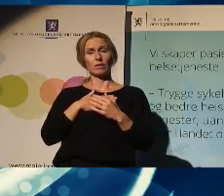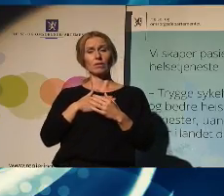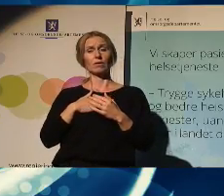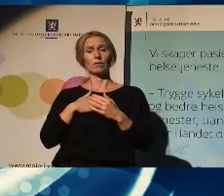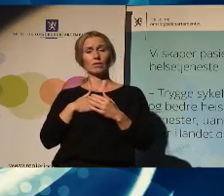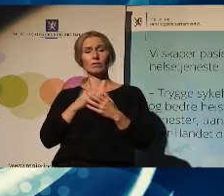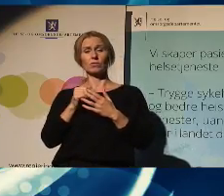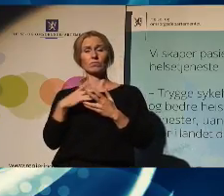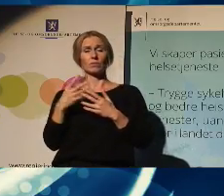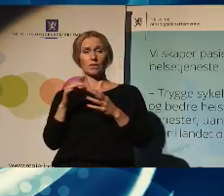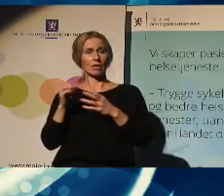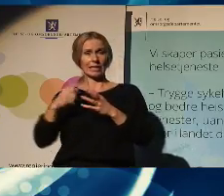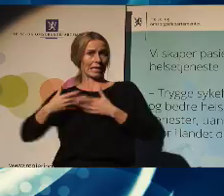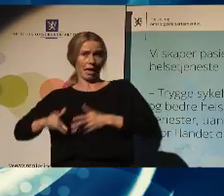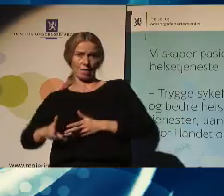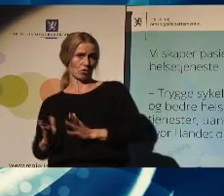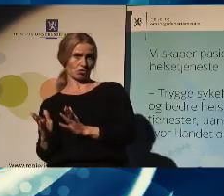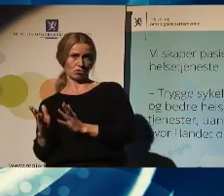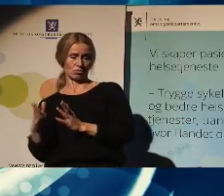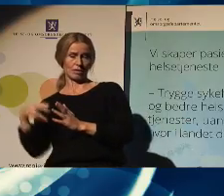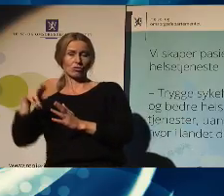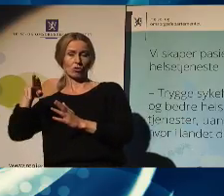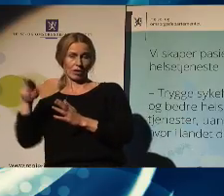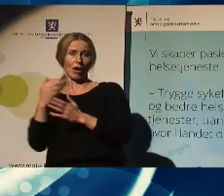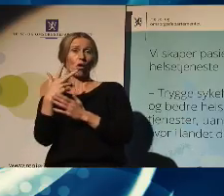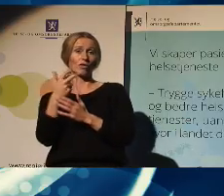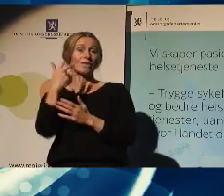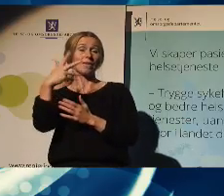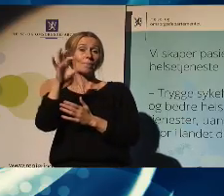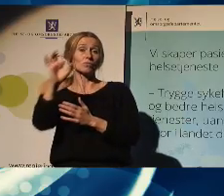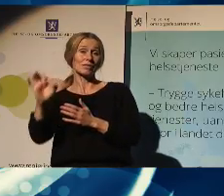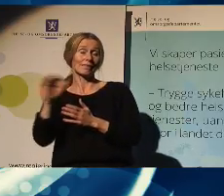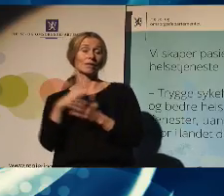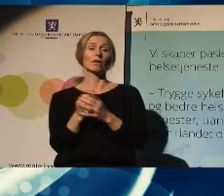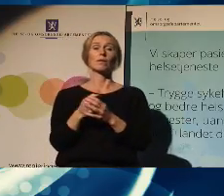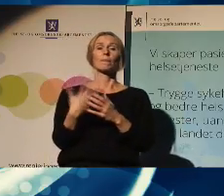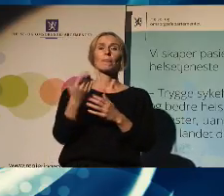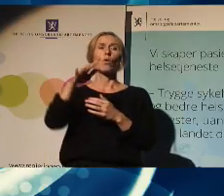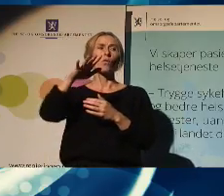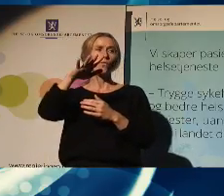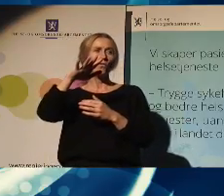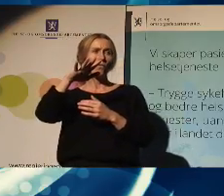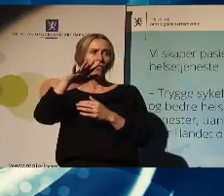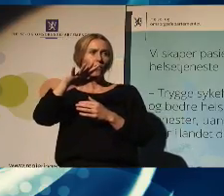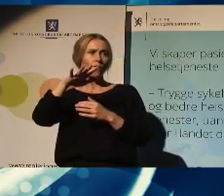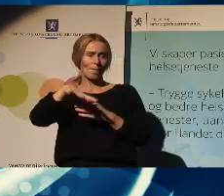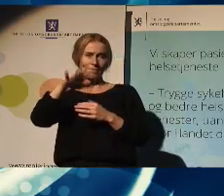og som ikke født i Norge. Og 15% av dem var da